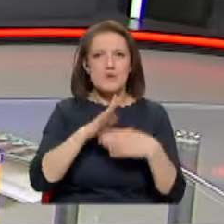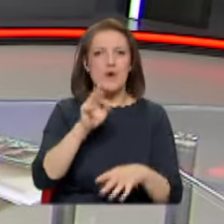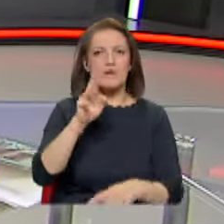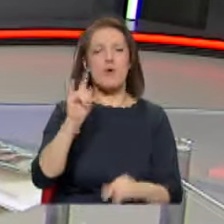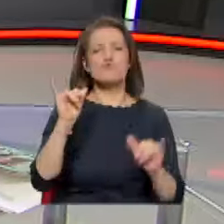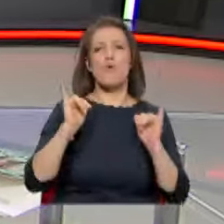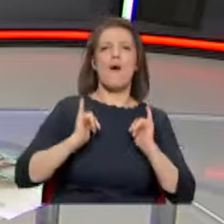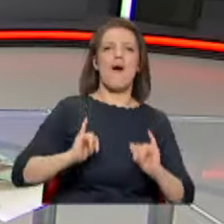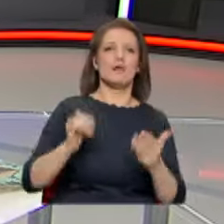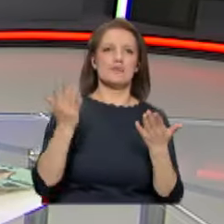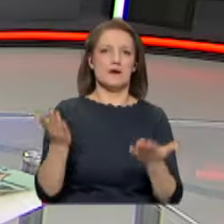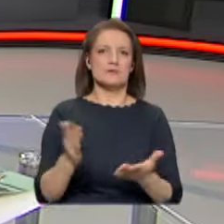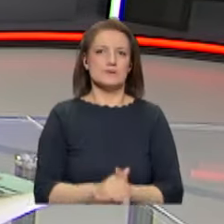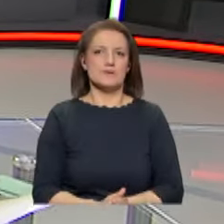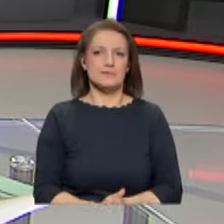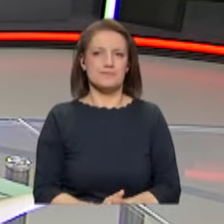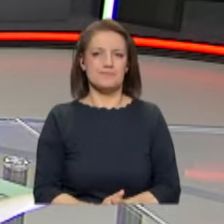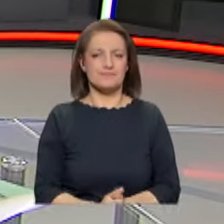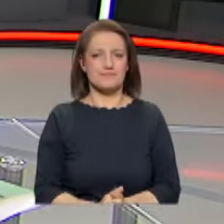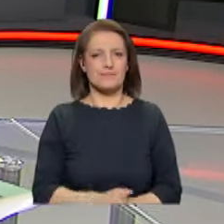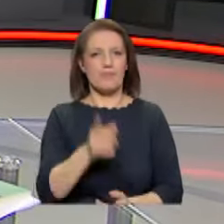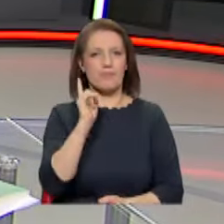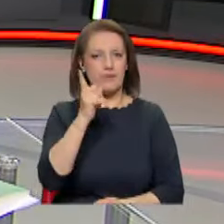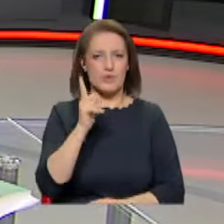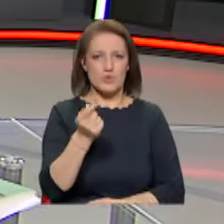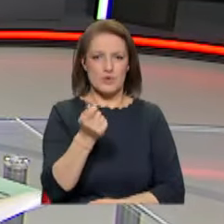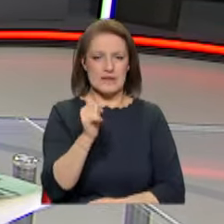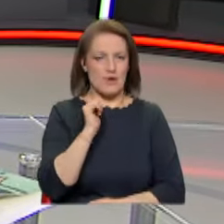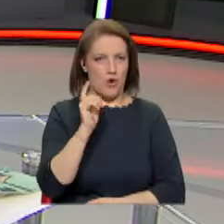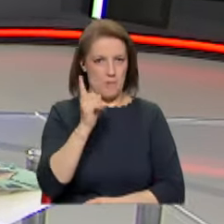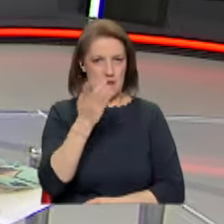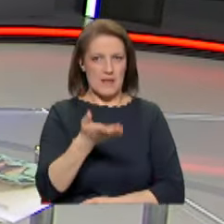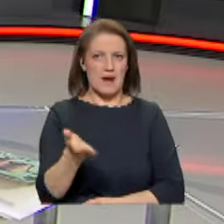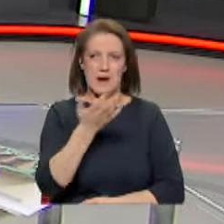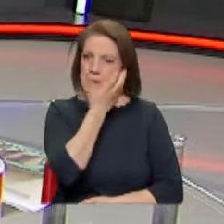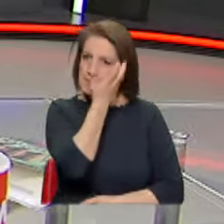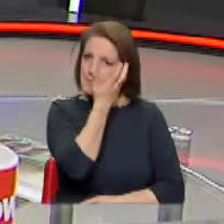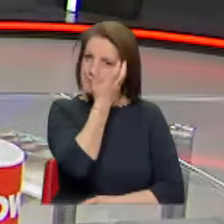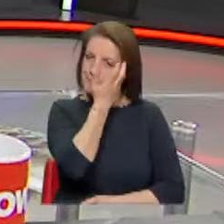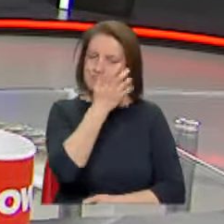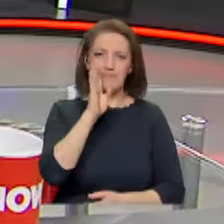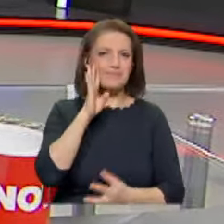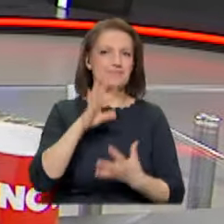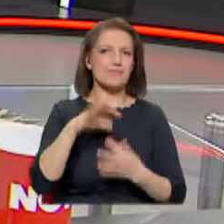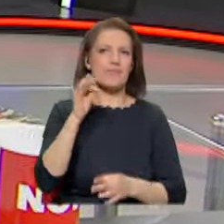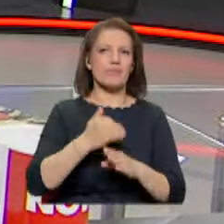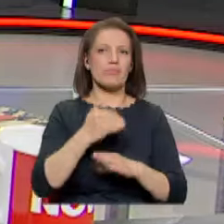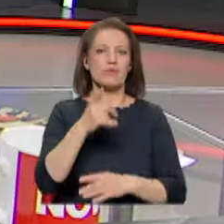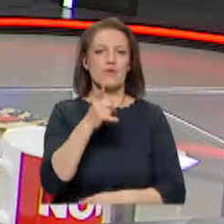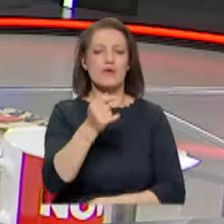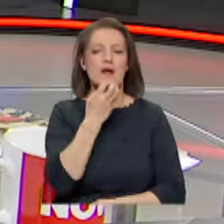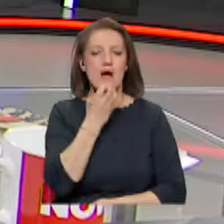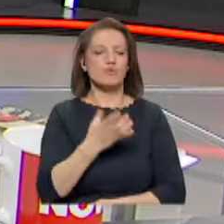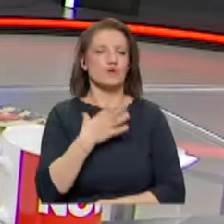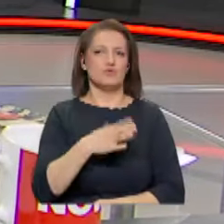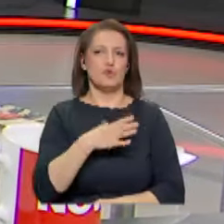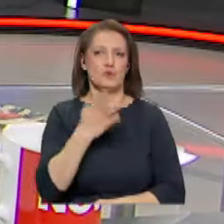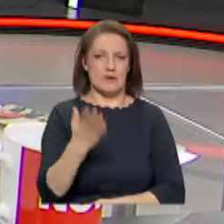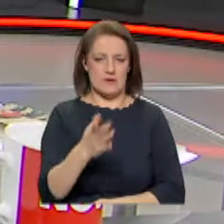Öyle rahatlar yani. Öğretmenlerimiz, ücretli öğretmenler. İnsanlık dışı bir uygulama. Onlar kadro